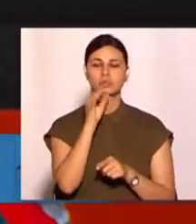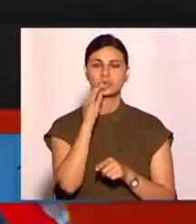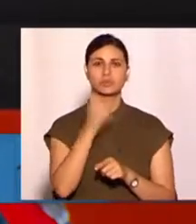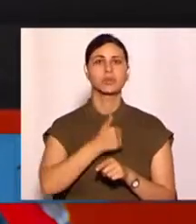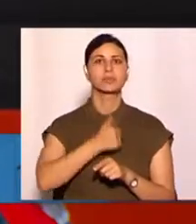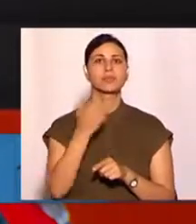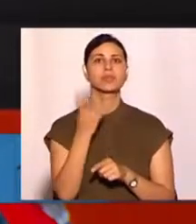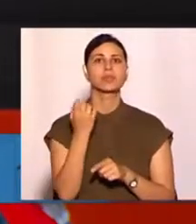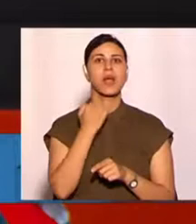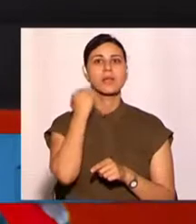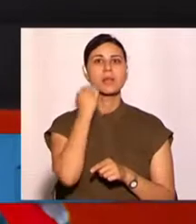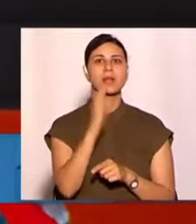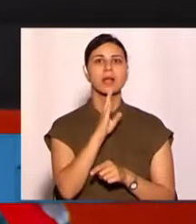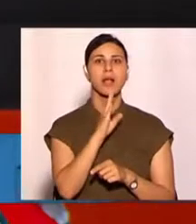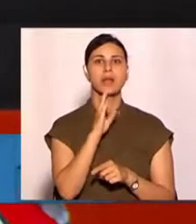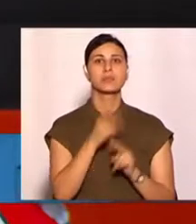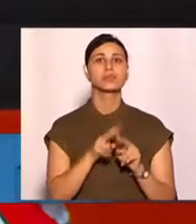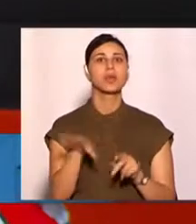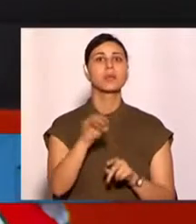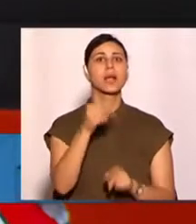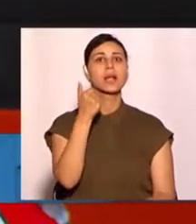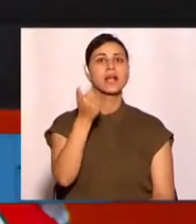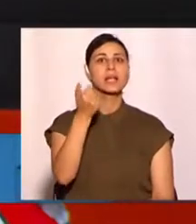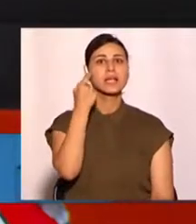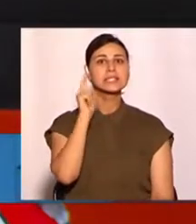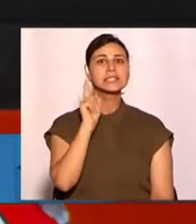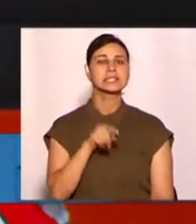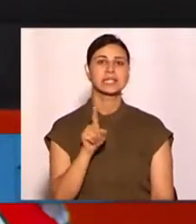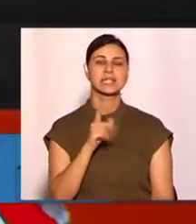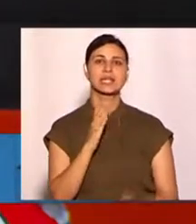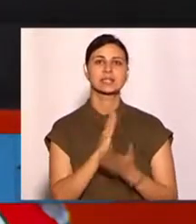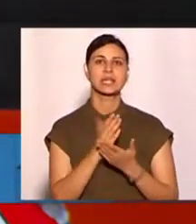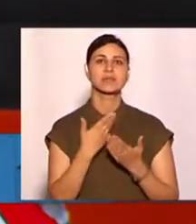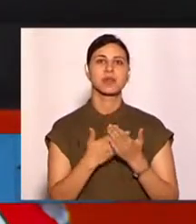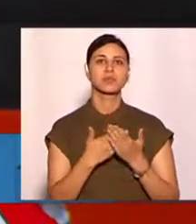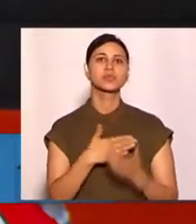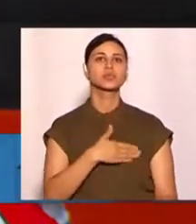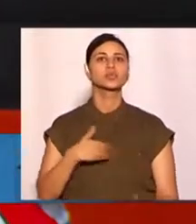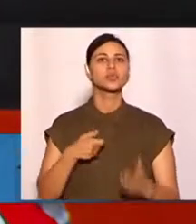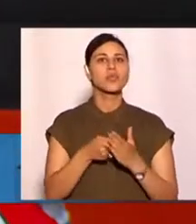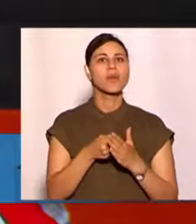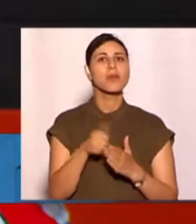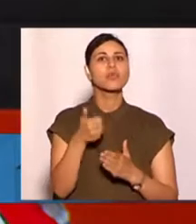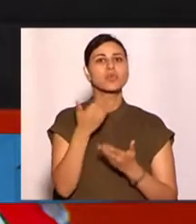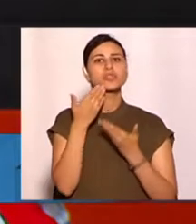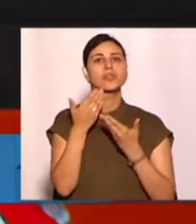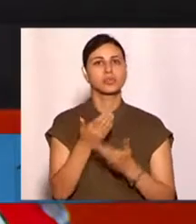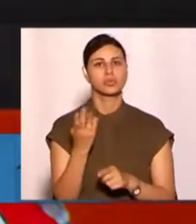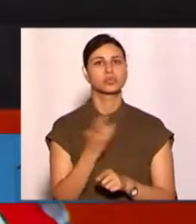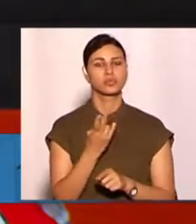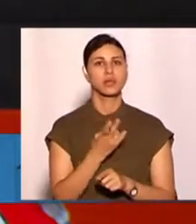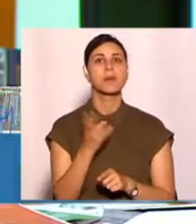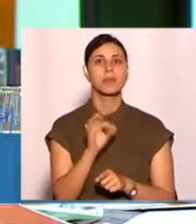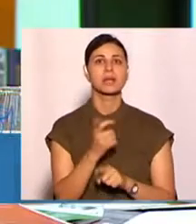კომუნიკაცია დაამყარონ ბებიაქალებთან, იმიტომ რომ ბებიაქალებმა კარგად იციან ის ასპექტები, რაც არის დაკავშირებული ძუძუთი კვებასთან. მაგრამ